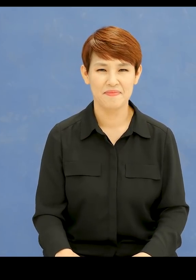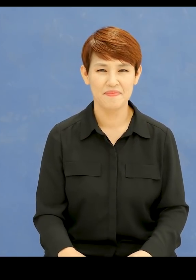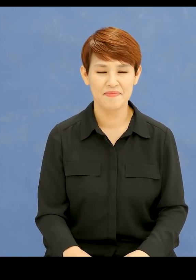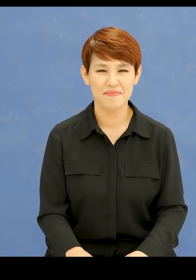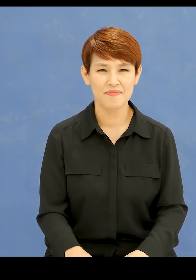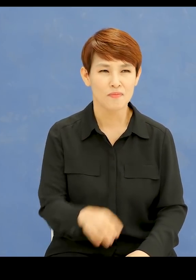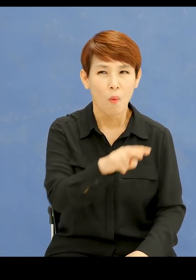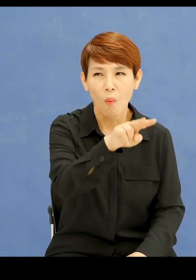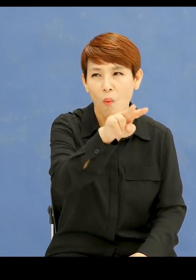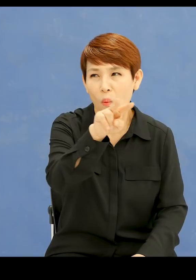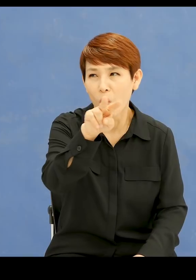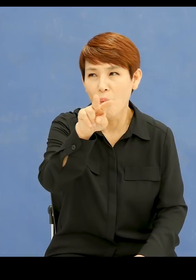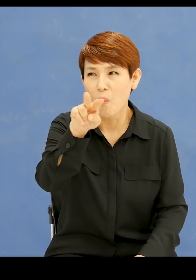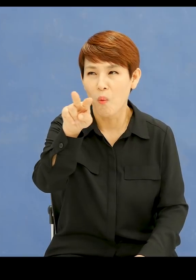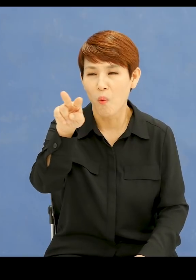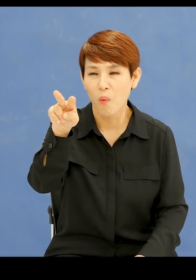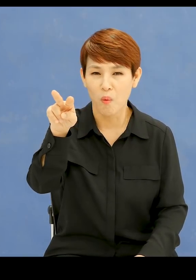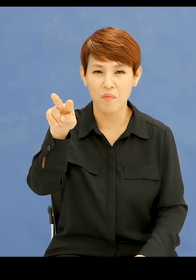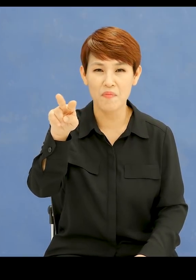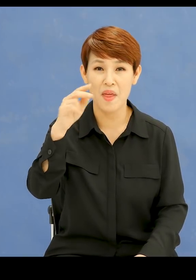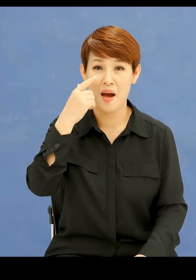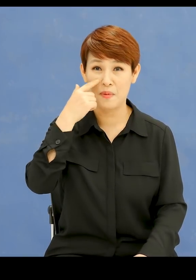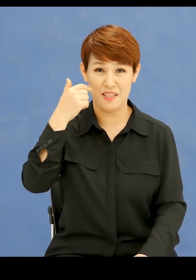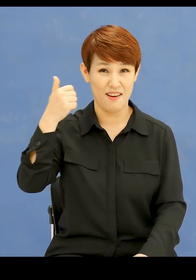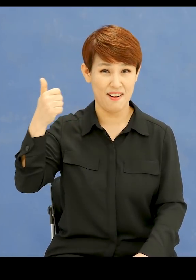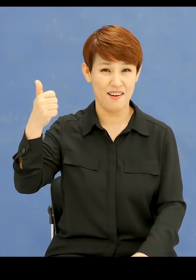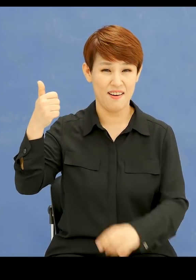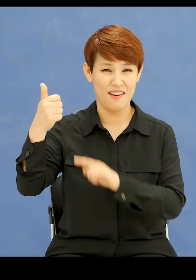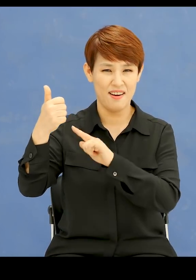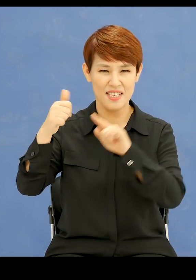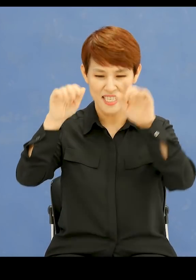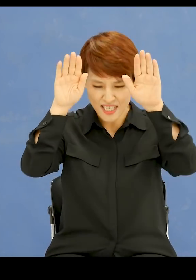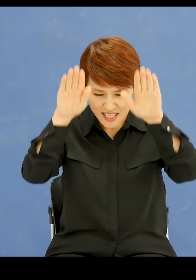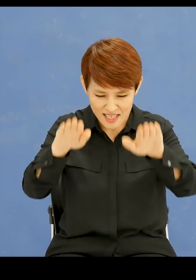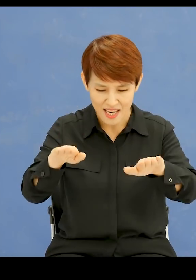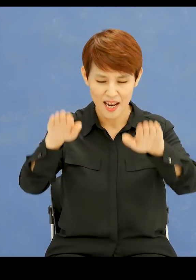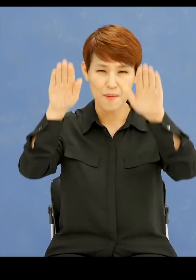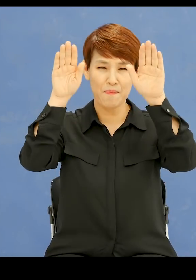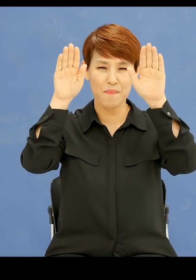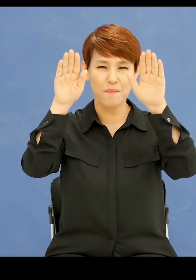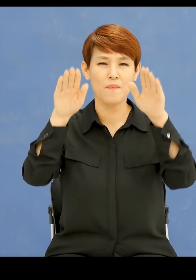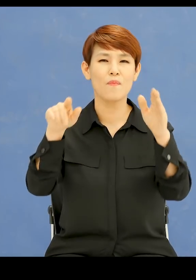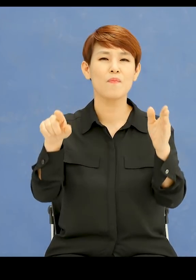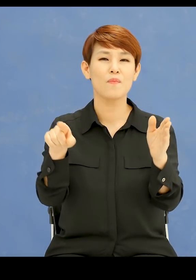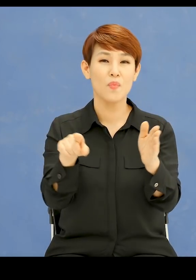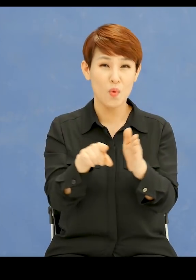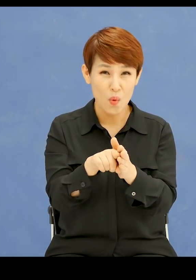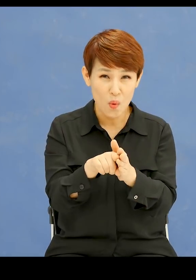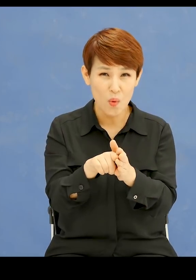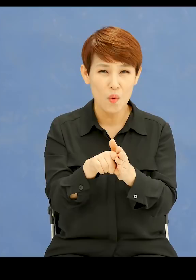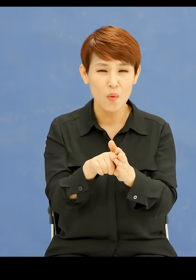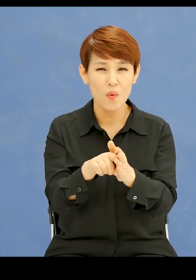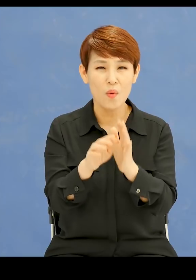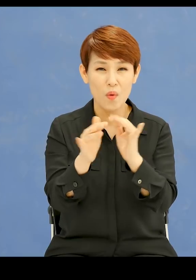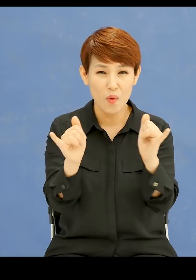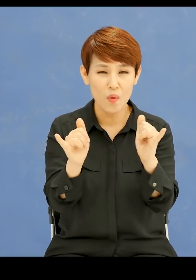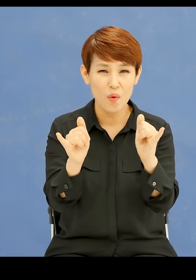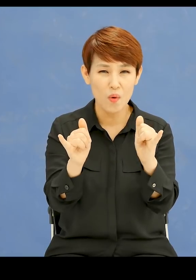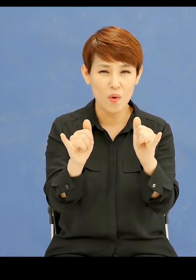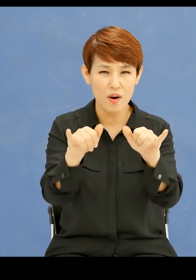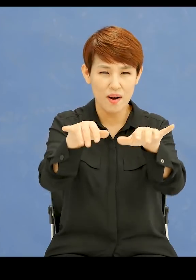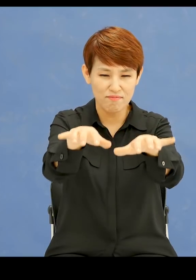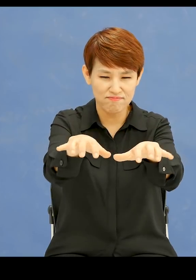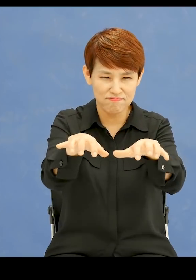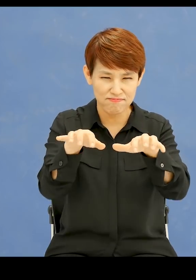신기한 광경들을 제가 보게 됐고요. 그때 아버지가 정말 그 이슬람교 또 중동 사람들을 틈에 섞여서